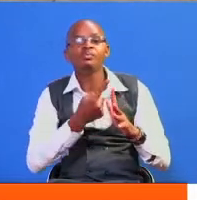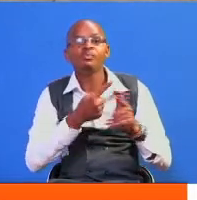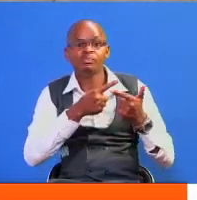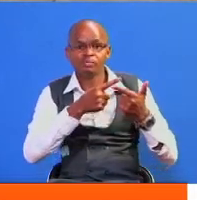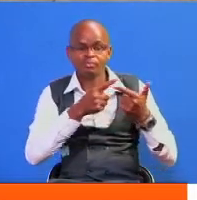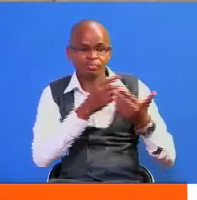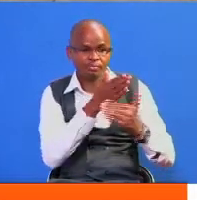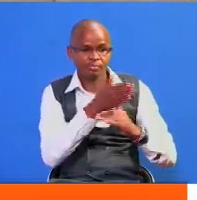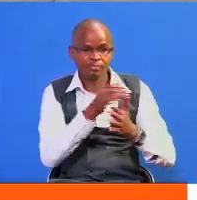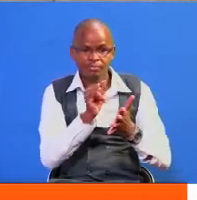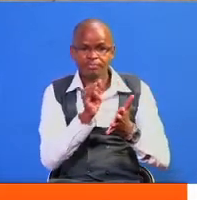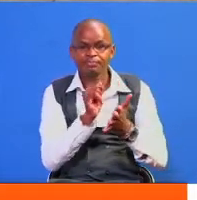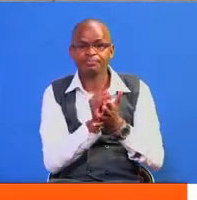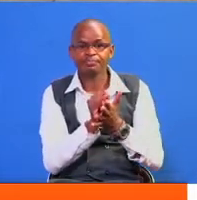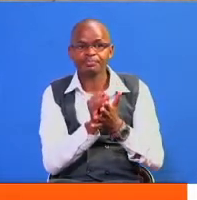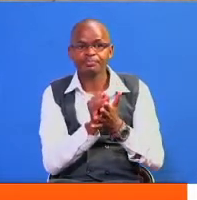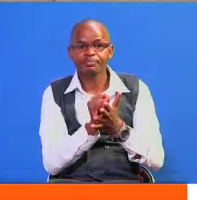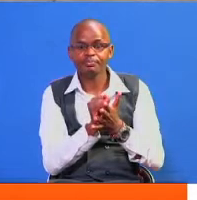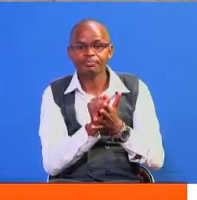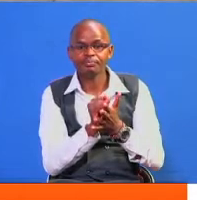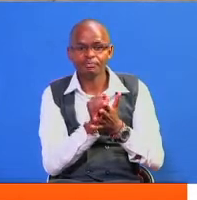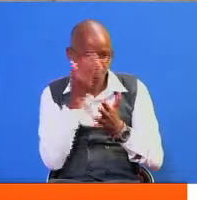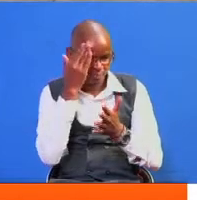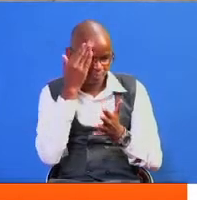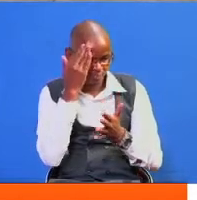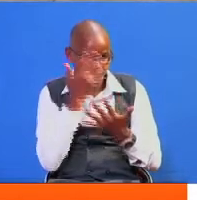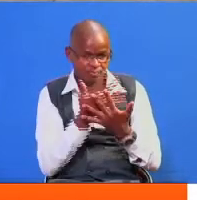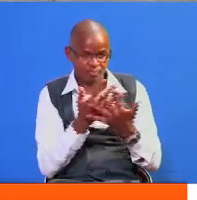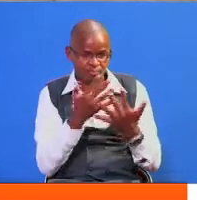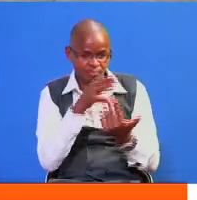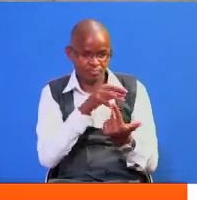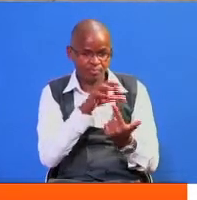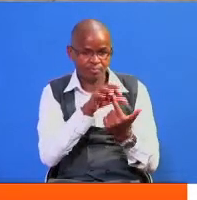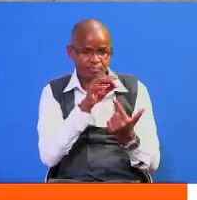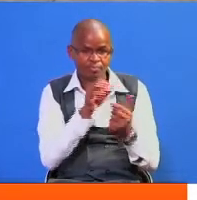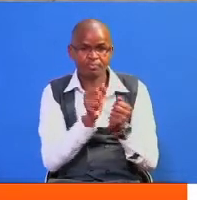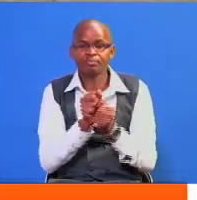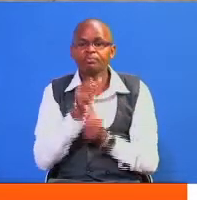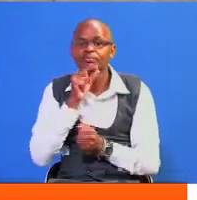Lakini after hapo tulikuwa tumedetect something unique na yeye